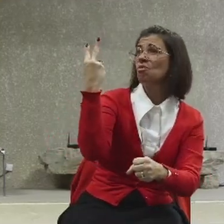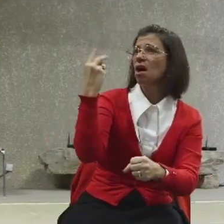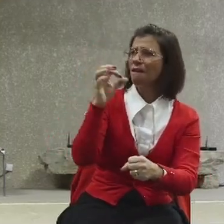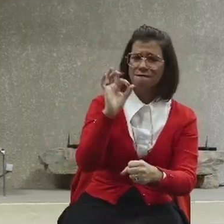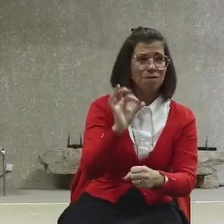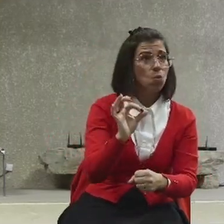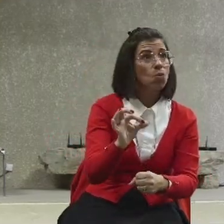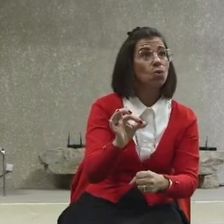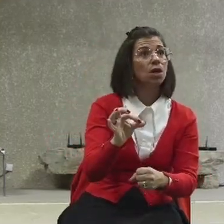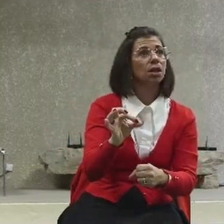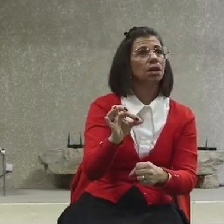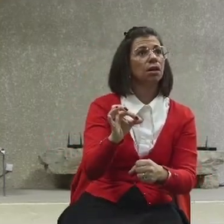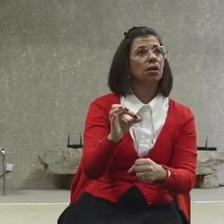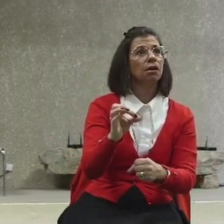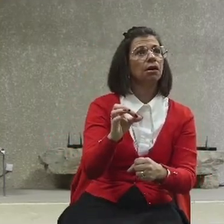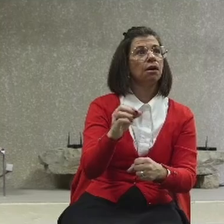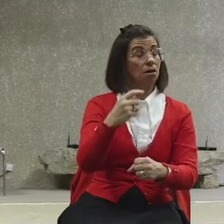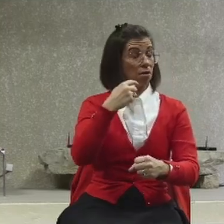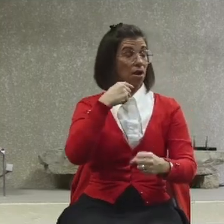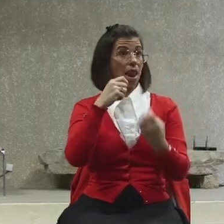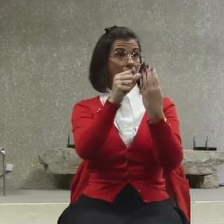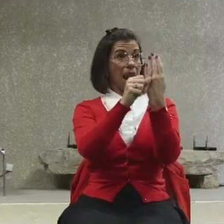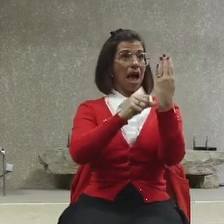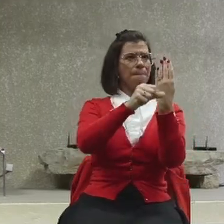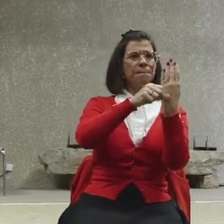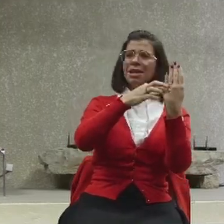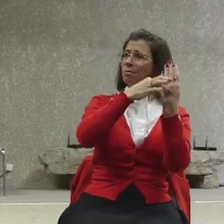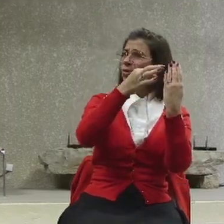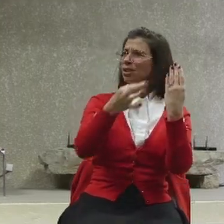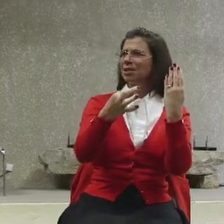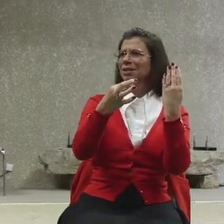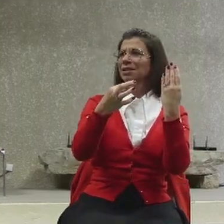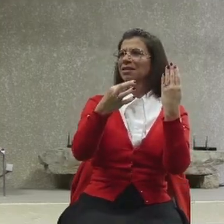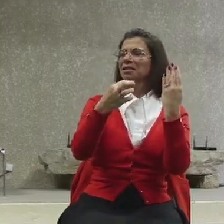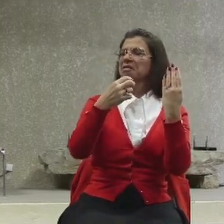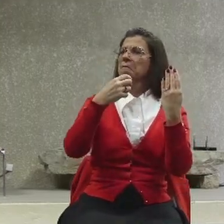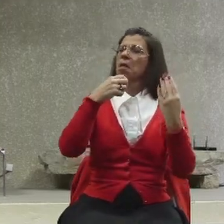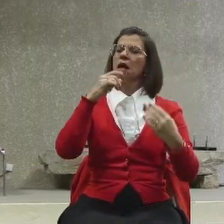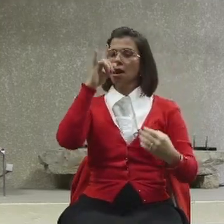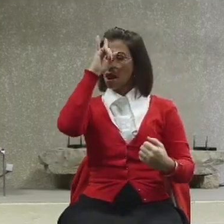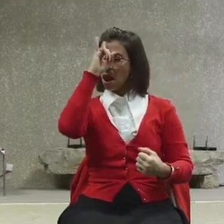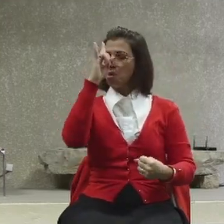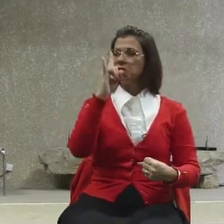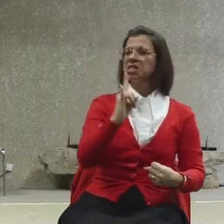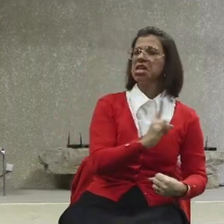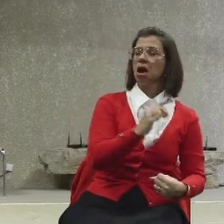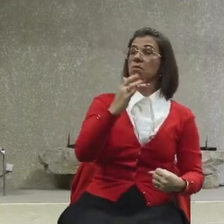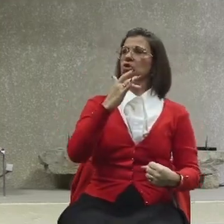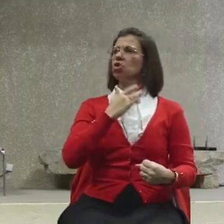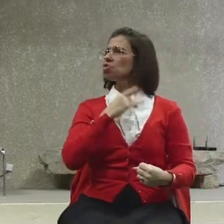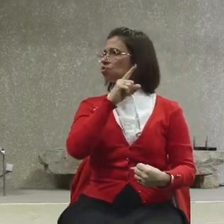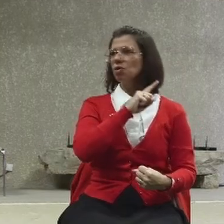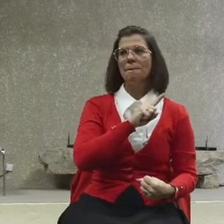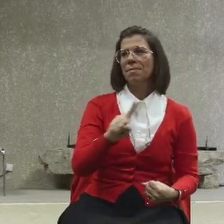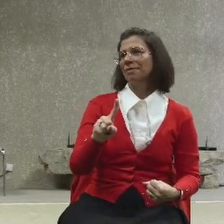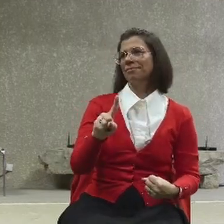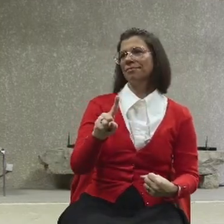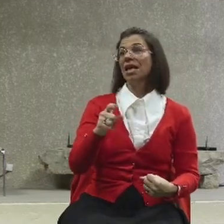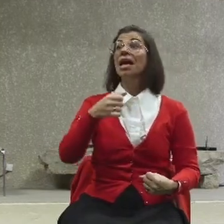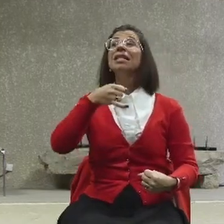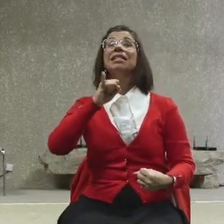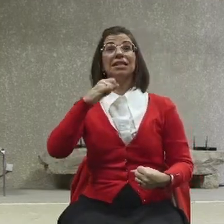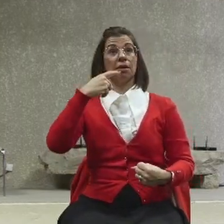manière. Galates 6, 24 nous dit, c'est l'apôtre Paul qui dit, « Pour ce qui me concerne,